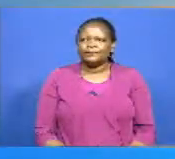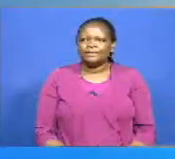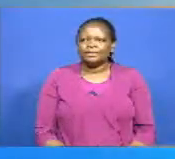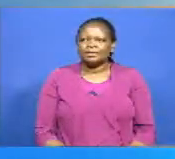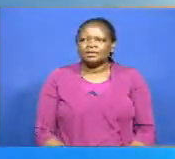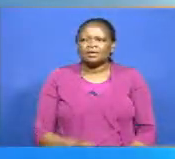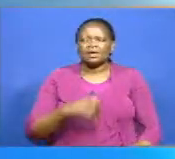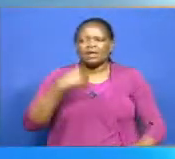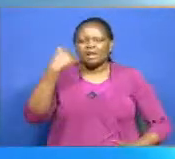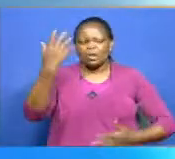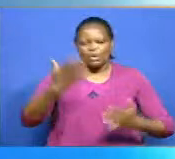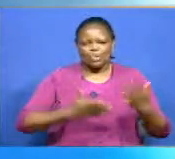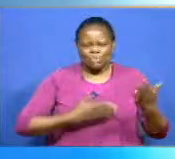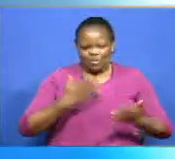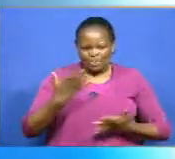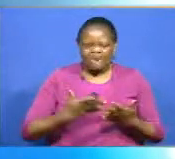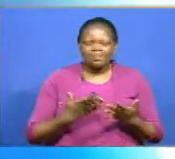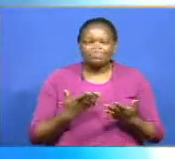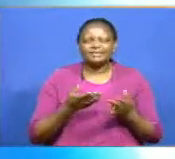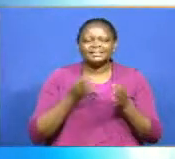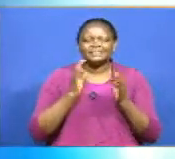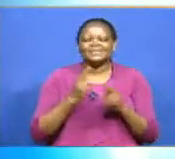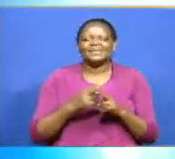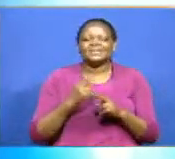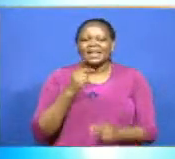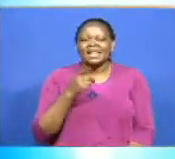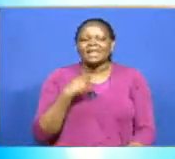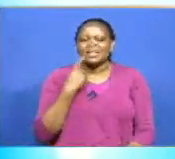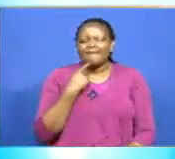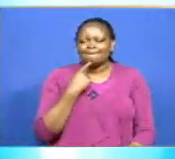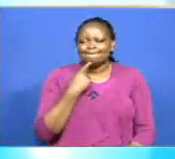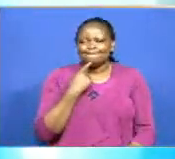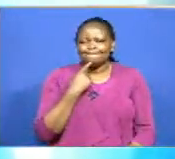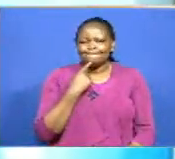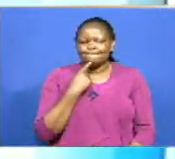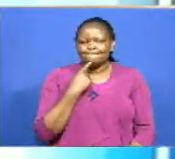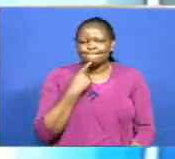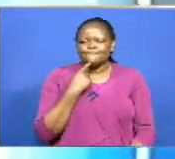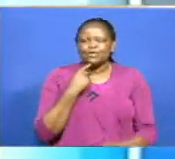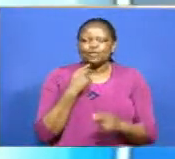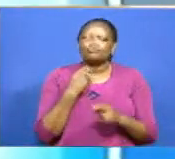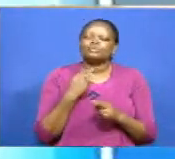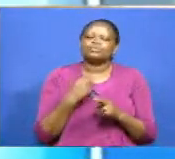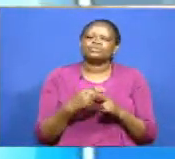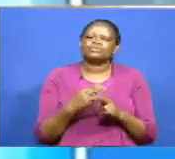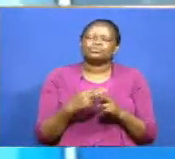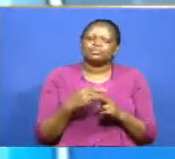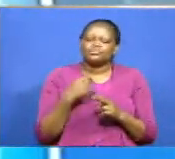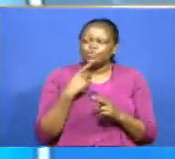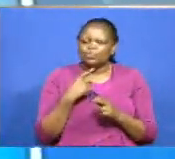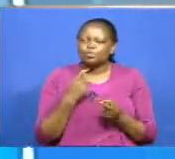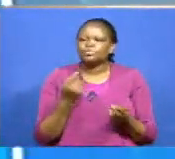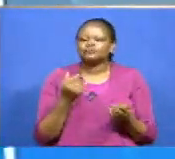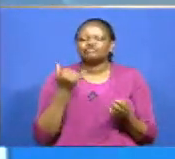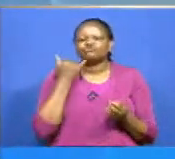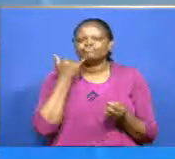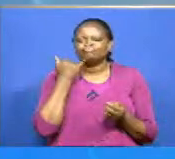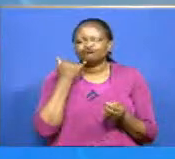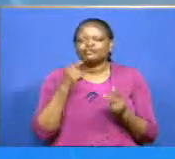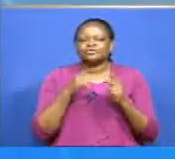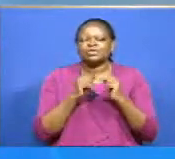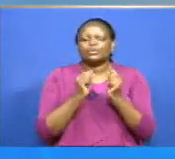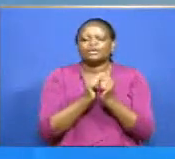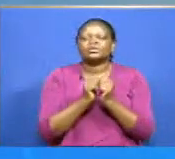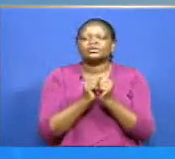Karibu tena mtazamaji anayenisaidia kukupa taarifa hizi kwa lugha ya ishara nafahamika kama Susan Thuku. Na tutaanza na taarifa